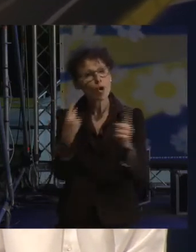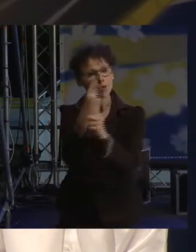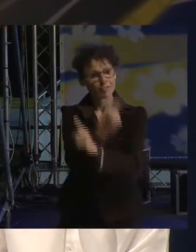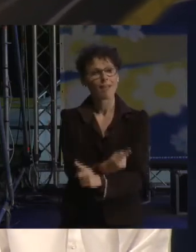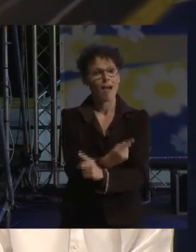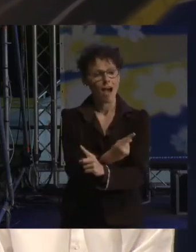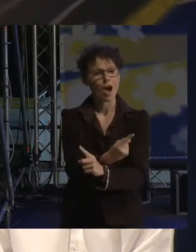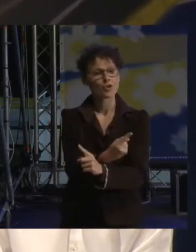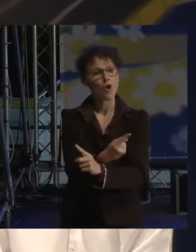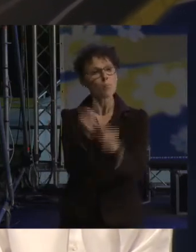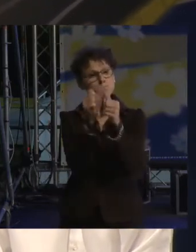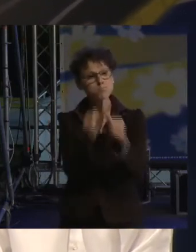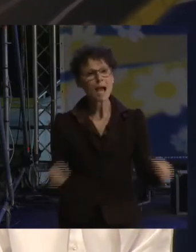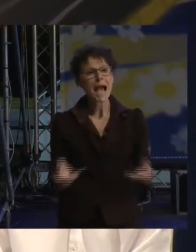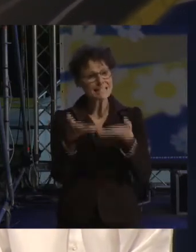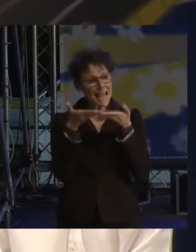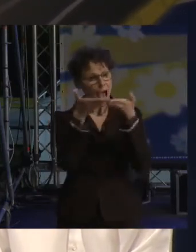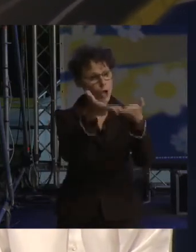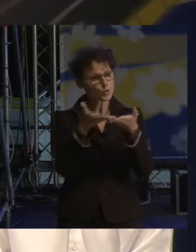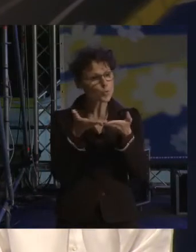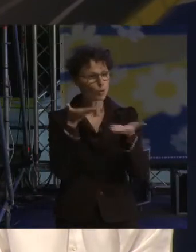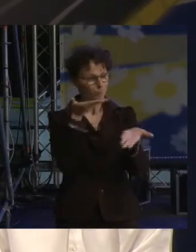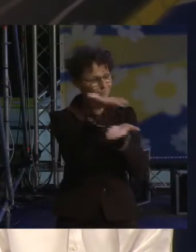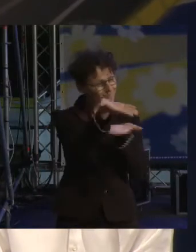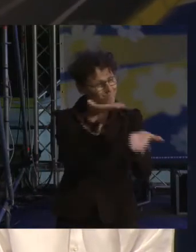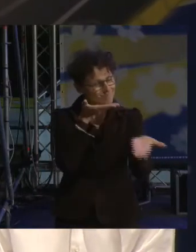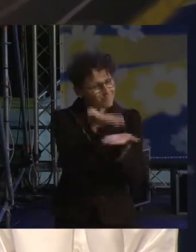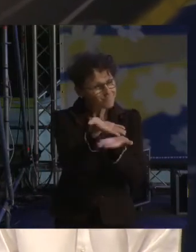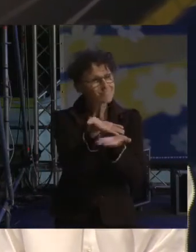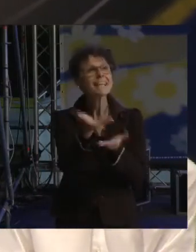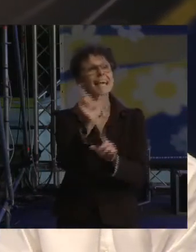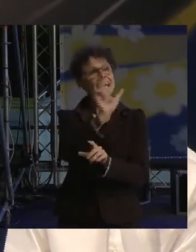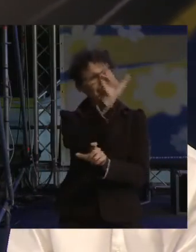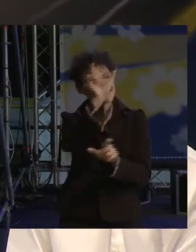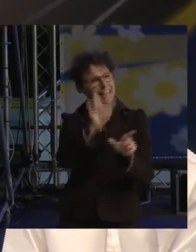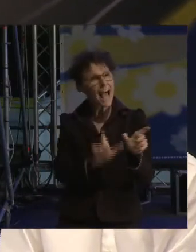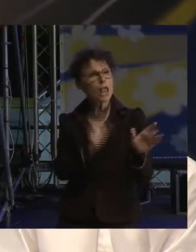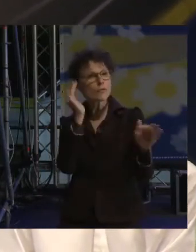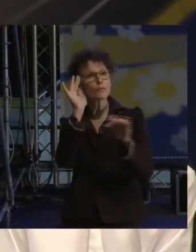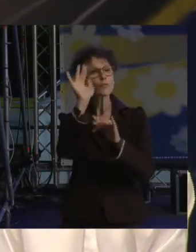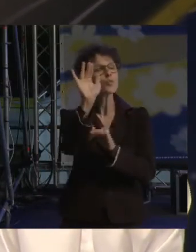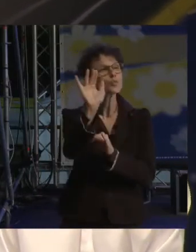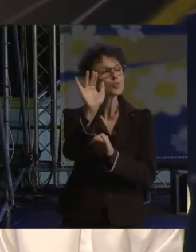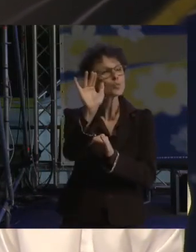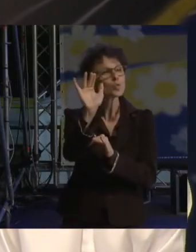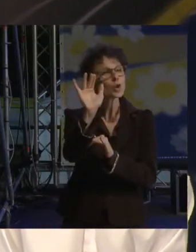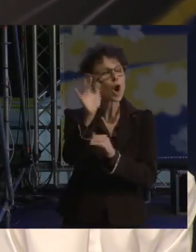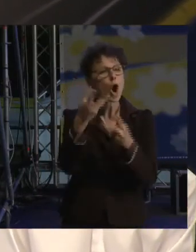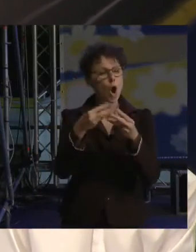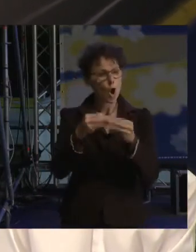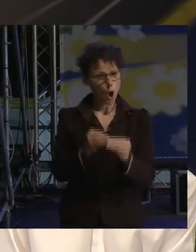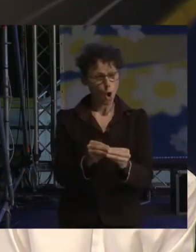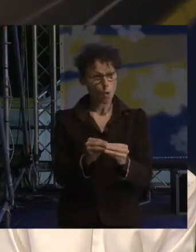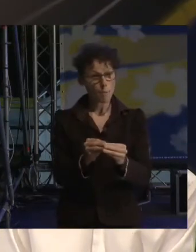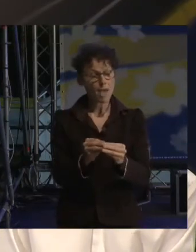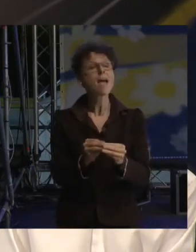sull'altruismo e sull'aiuto reciproco è un idea di paese che si proietta nel futuro e ci si rendera veramente unitaria